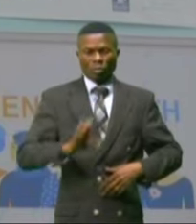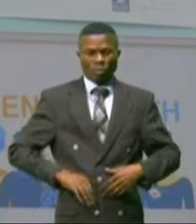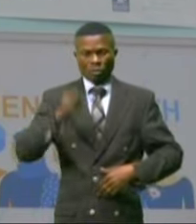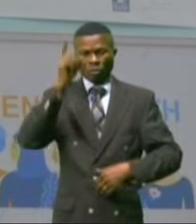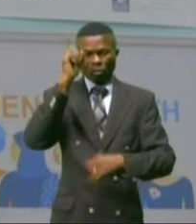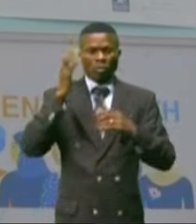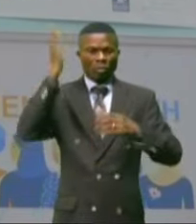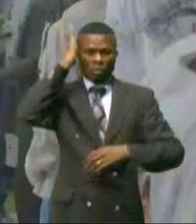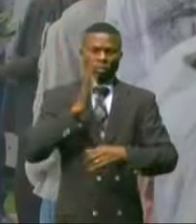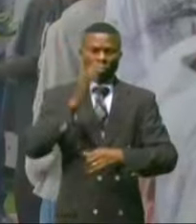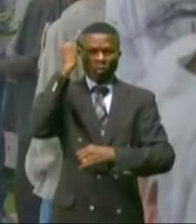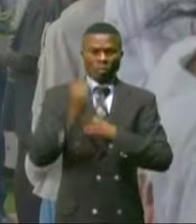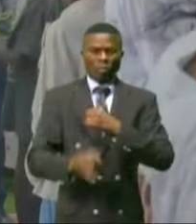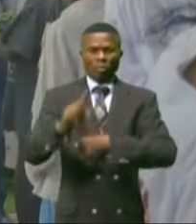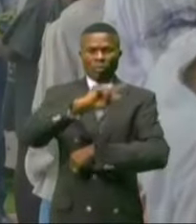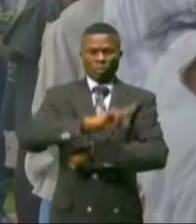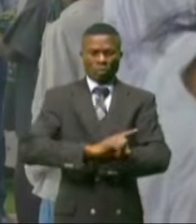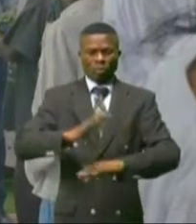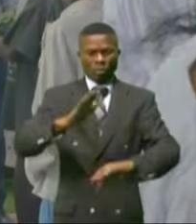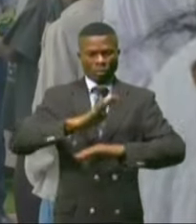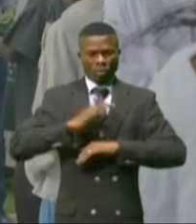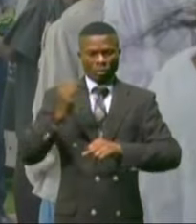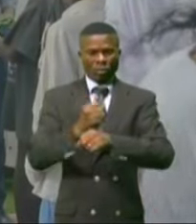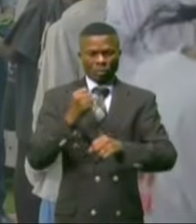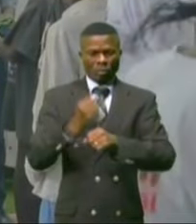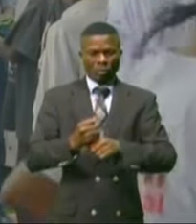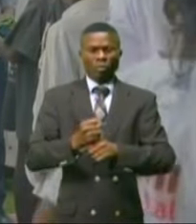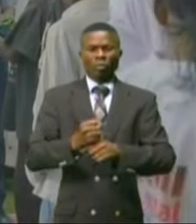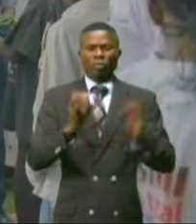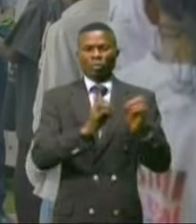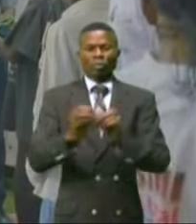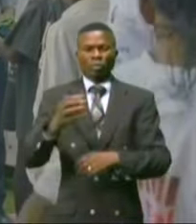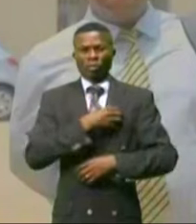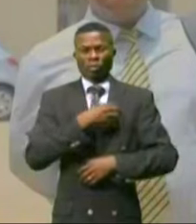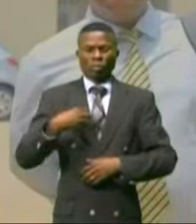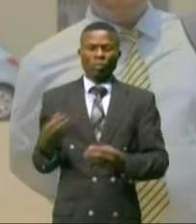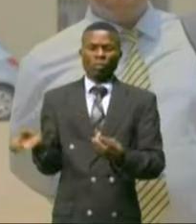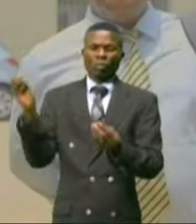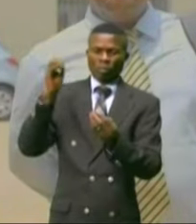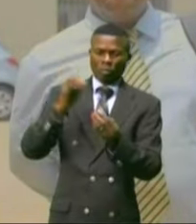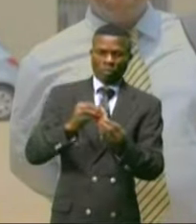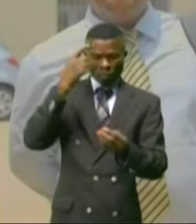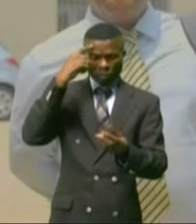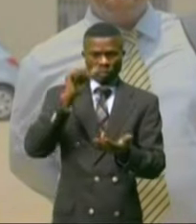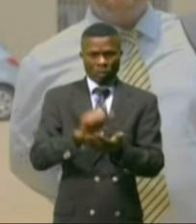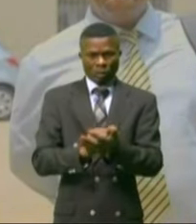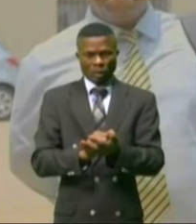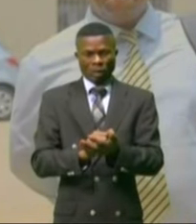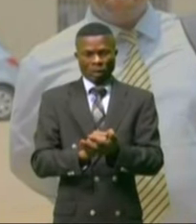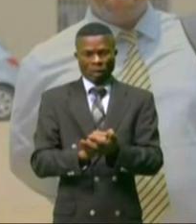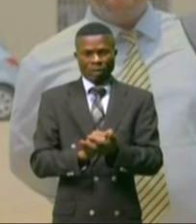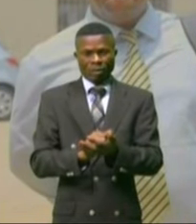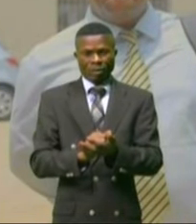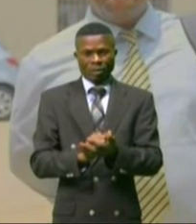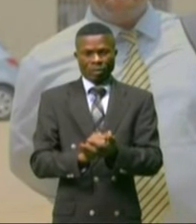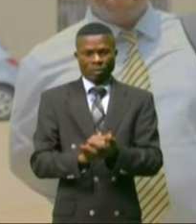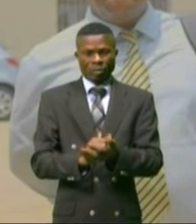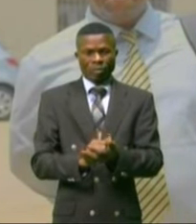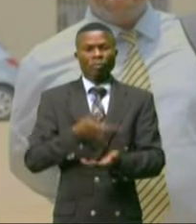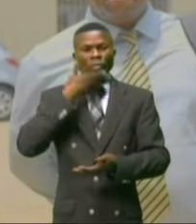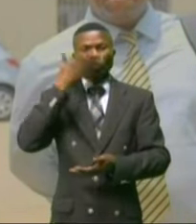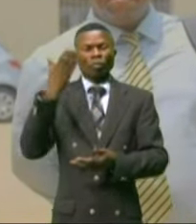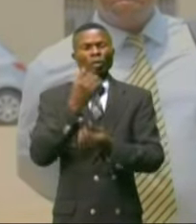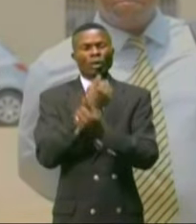Derniers Jours, très satisfait de la mission accomplie par Women of Faith, d'ajouter. Poussé par l'esprit de